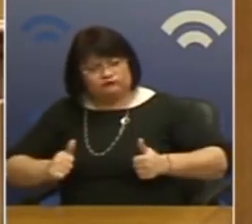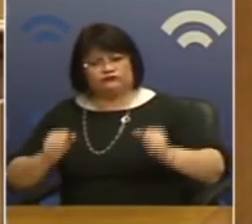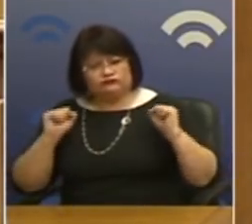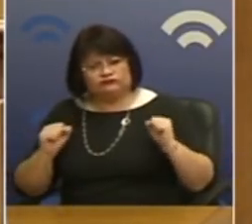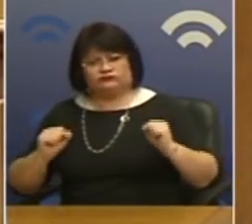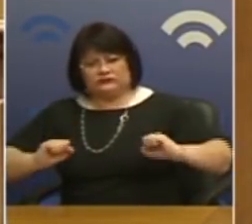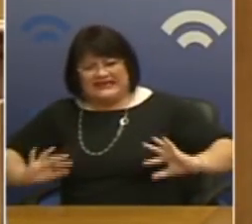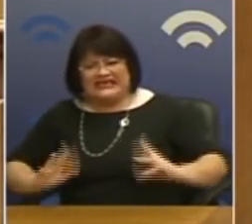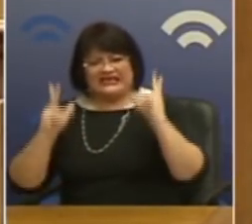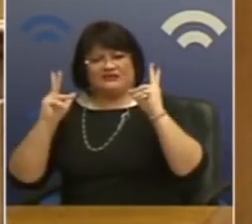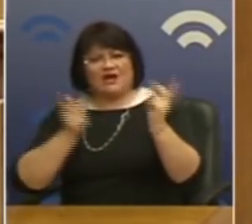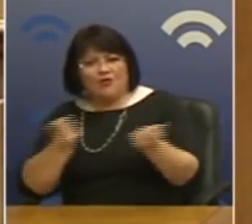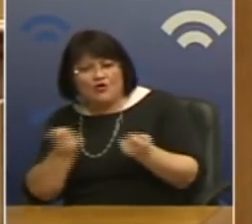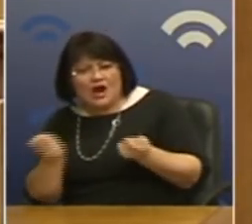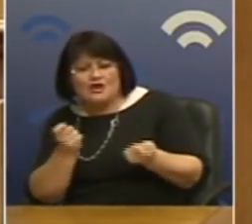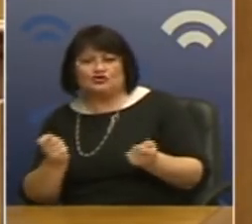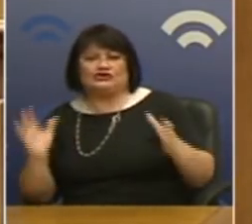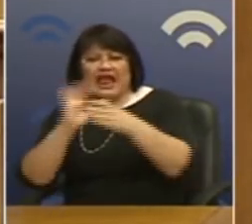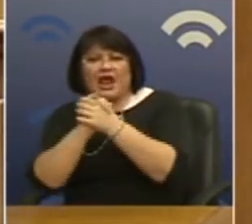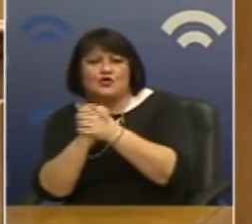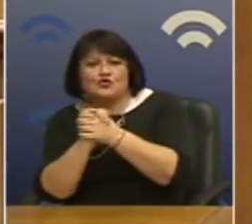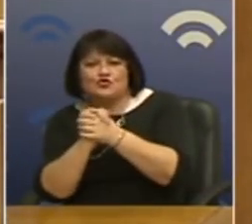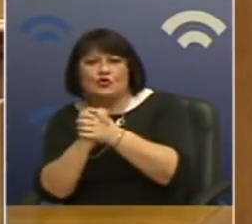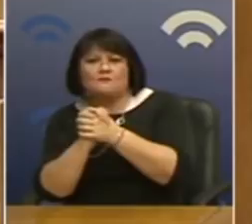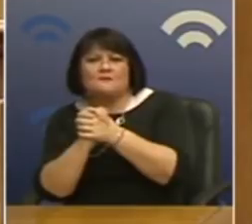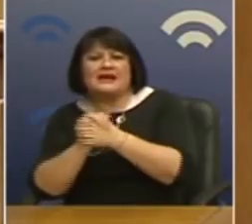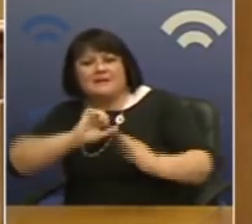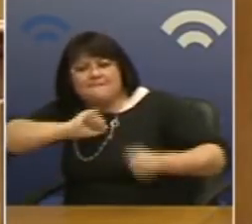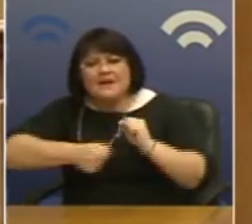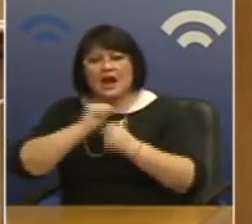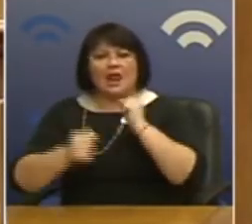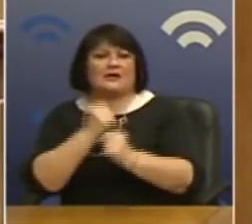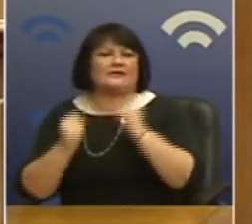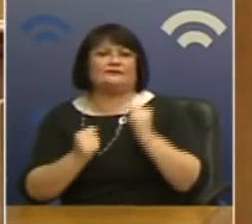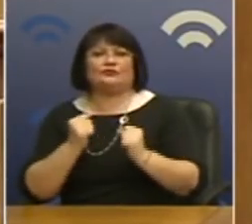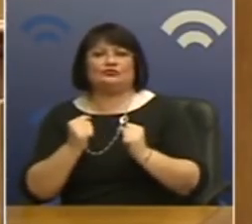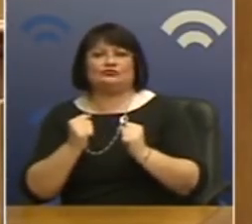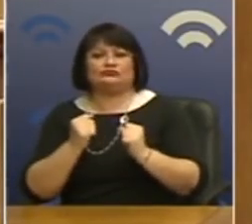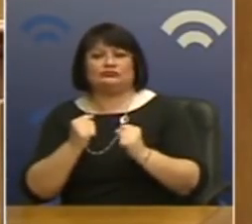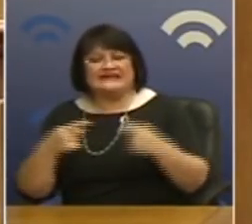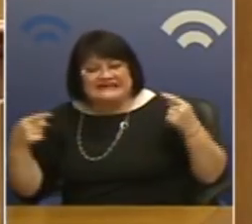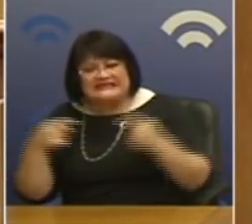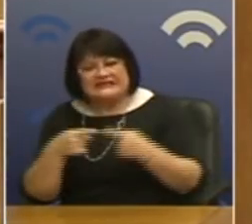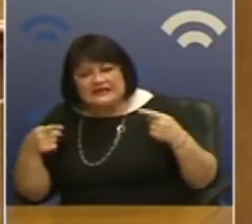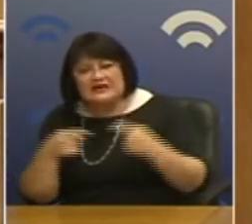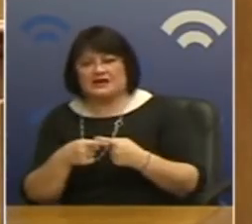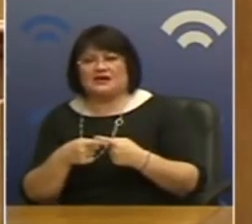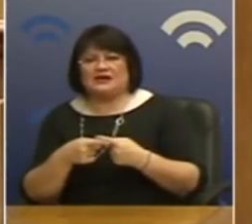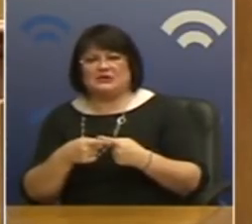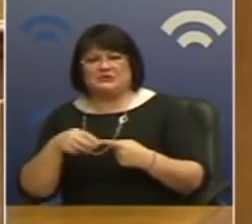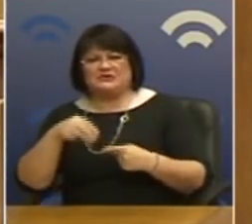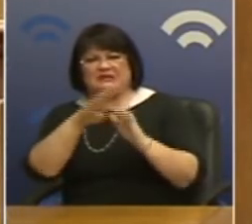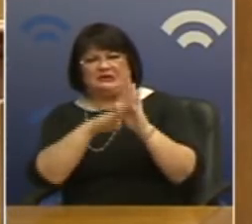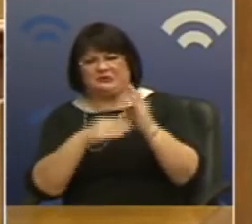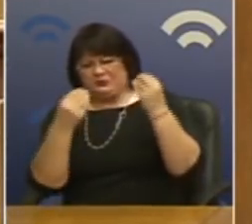κινήματος, οργάνωσης, ενωμένης λαϊκής πάλης, με όρους σύγκρουσης με αυτή τη σαπίλα του